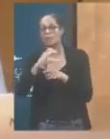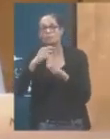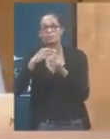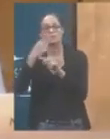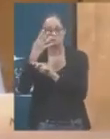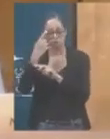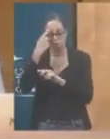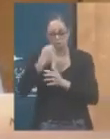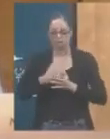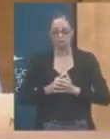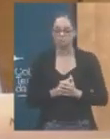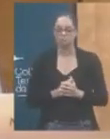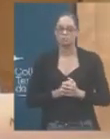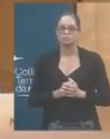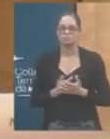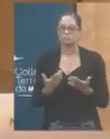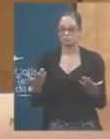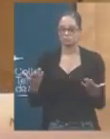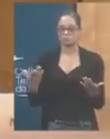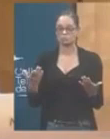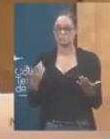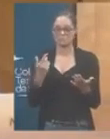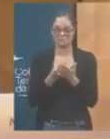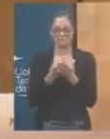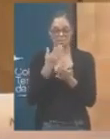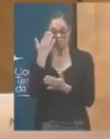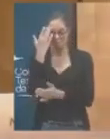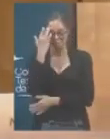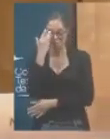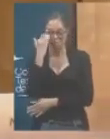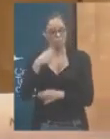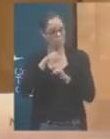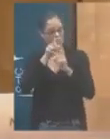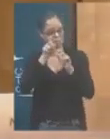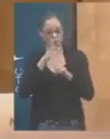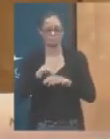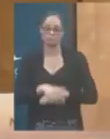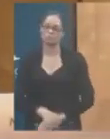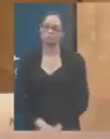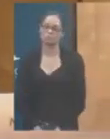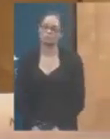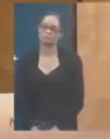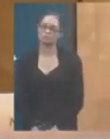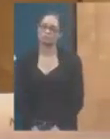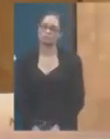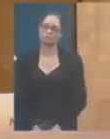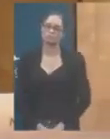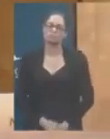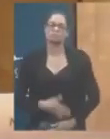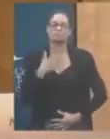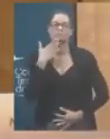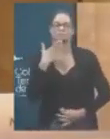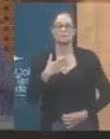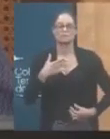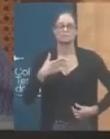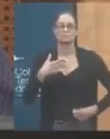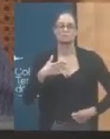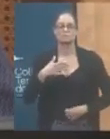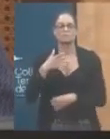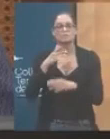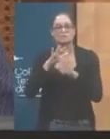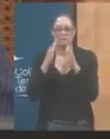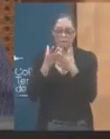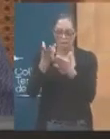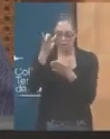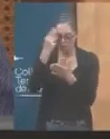crois. Donc voilà l'inquiétude, donc je pose la question. On est fini. Merci, M. Marie-Sainte. J'ai bien entendu tout ce que vous